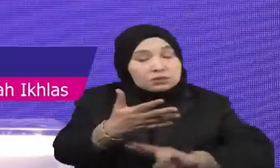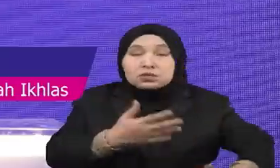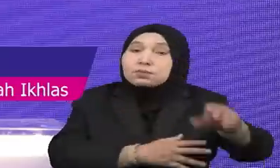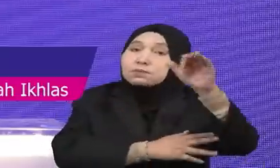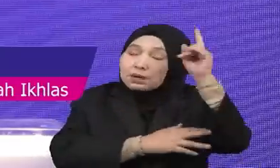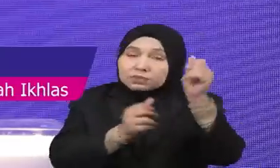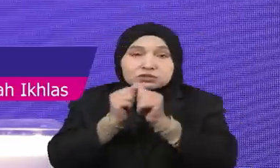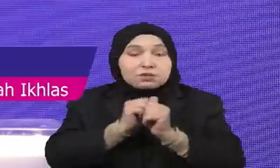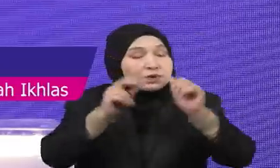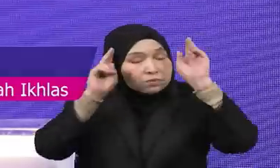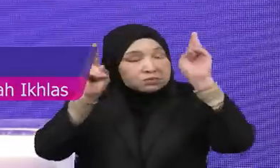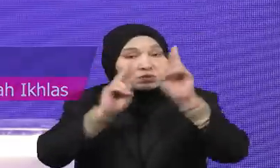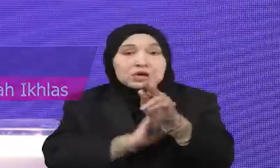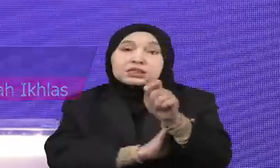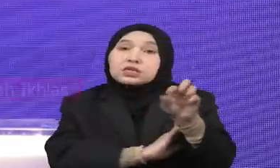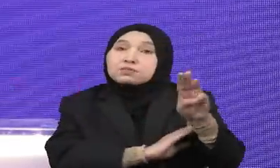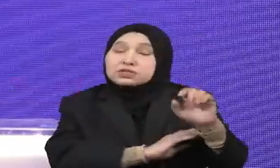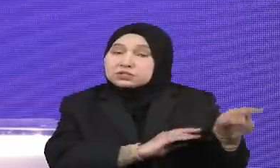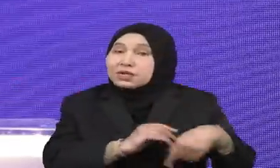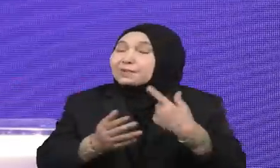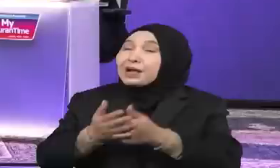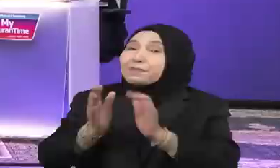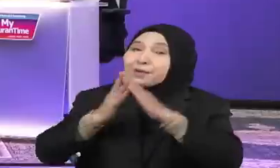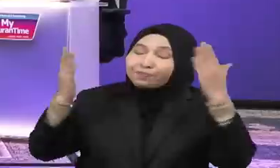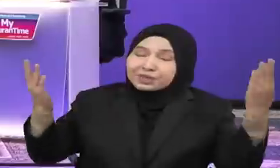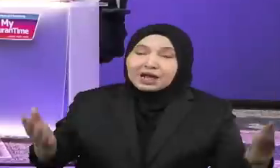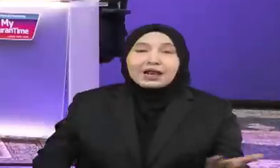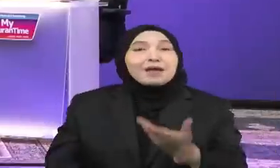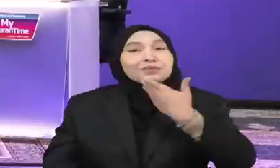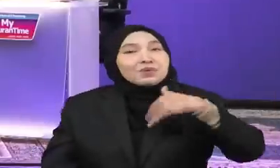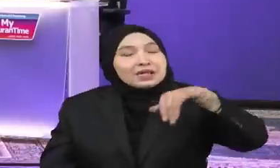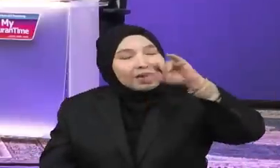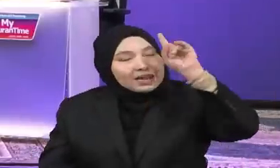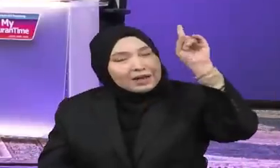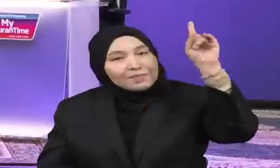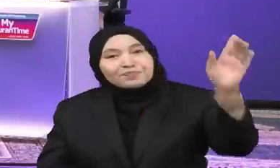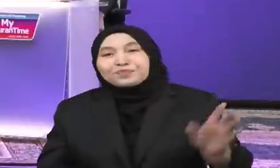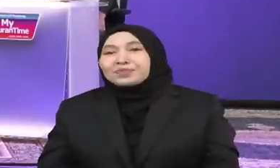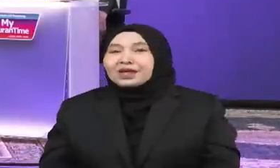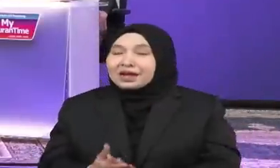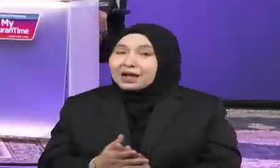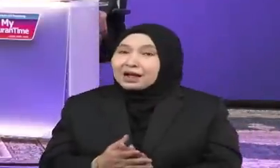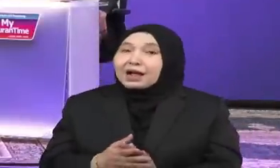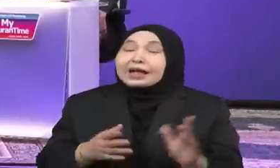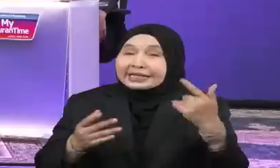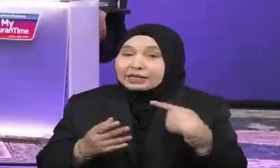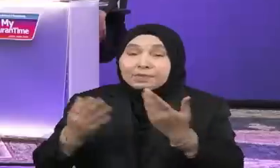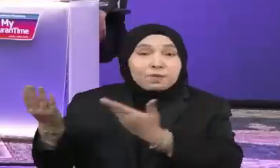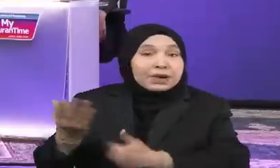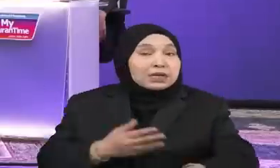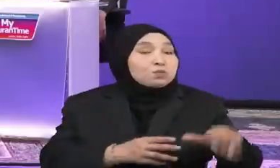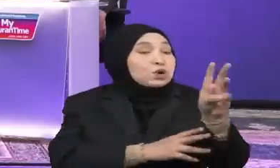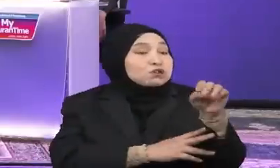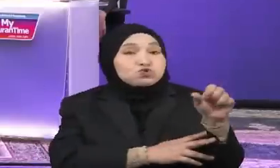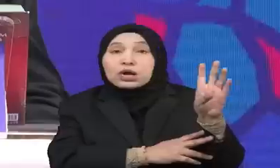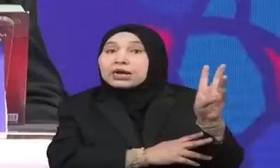bersama Fadil Ustaz Tirmidzi Aliya bahwa Alhamdulillah ya bapak-bapak pada halaman 67